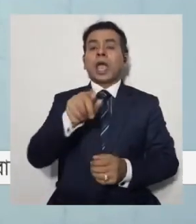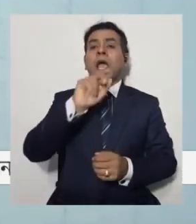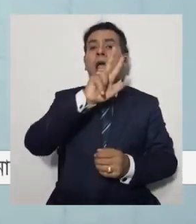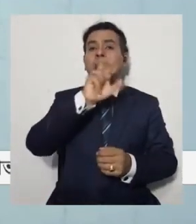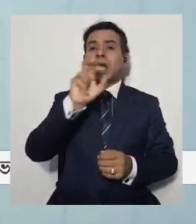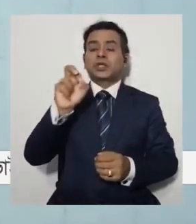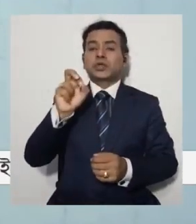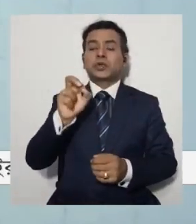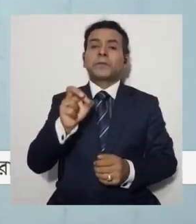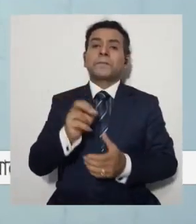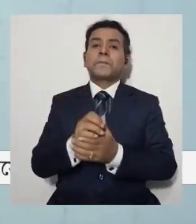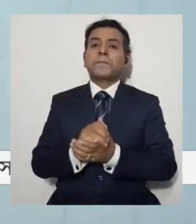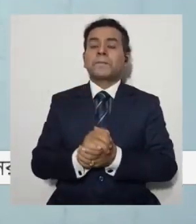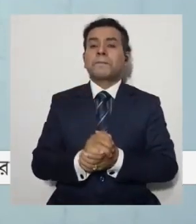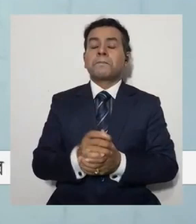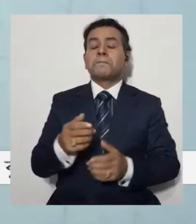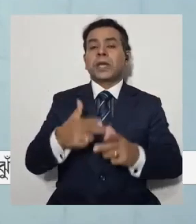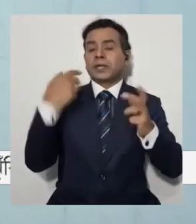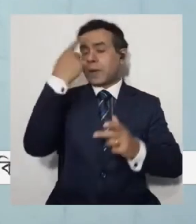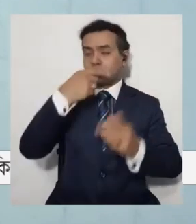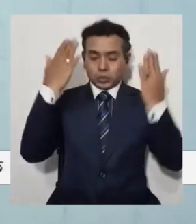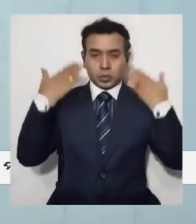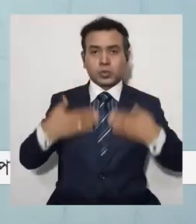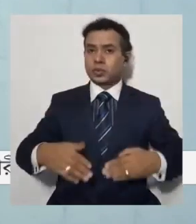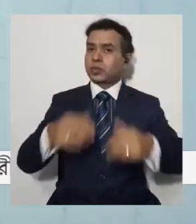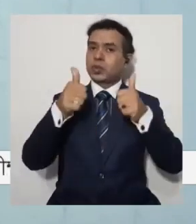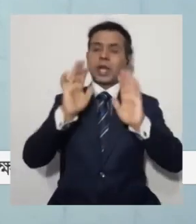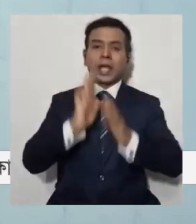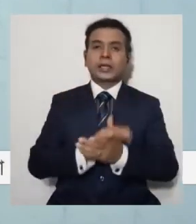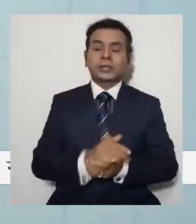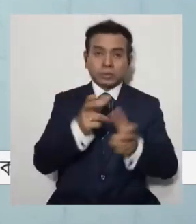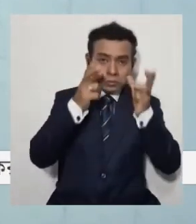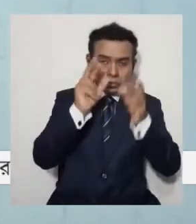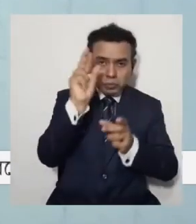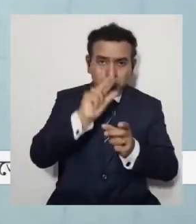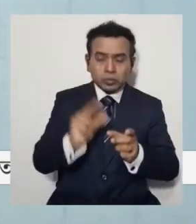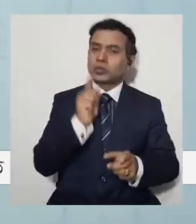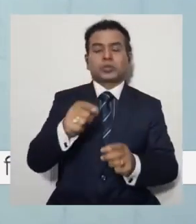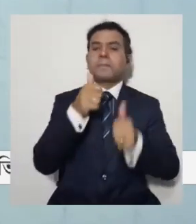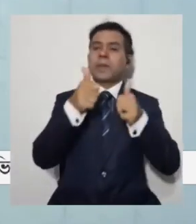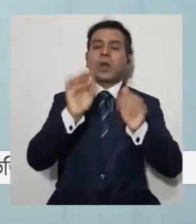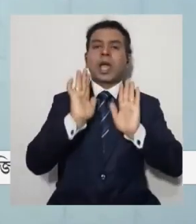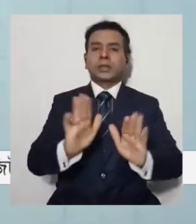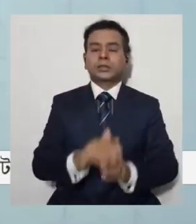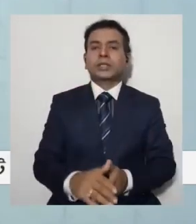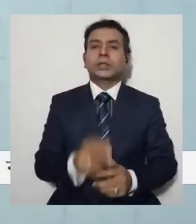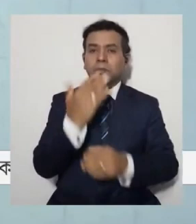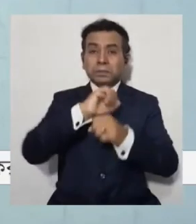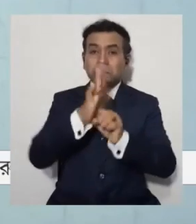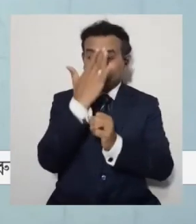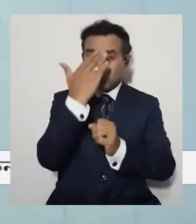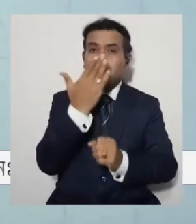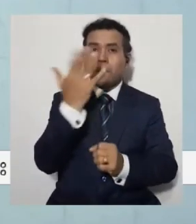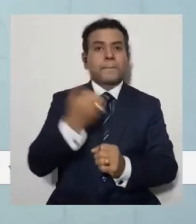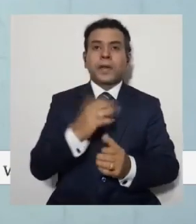মধ্যে কোনো লক্ষণ উপসর্গ নাই। কিন্তু আমাদের এই যে বারবার তাদের পরপর দুটি টেস্ট করতে হবে, সেই টেস্টের